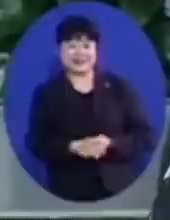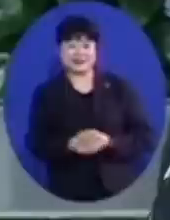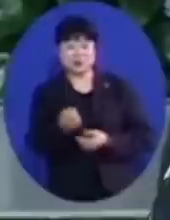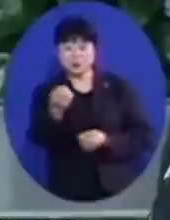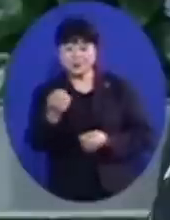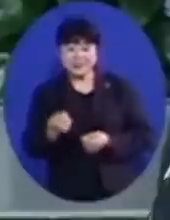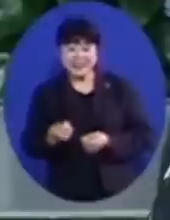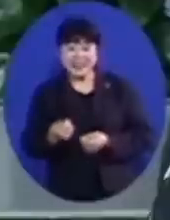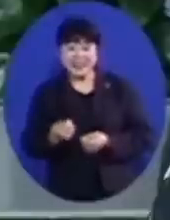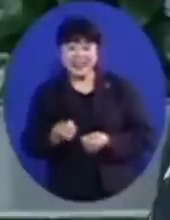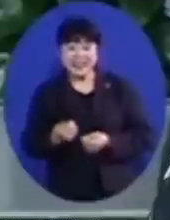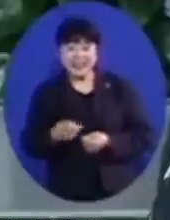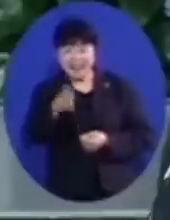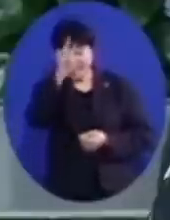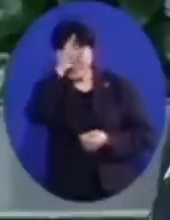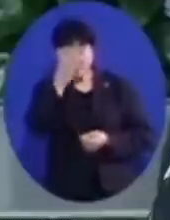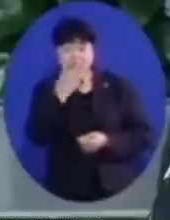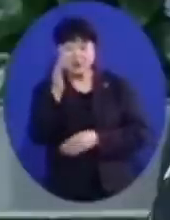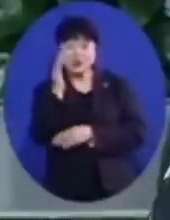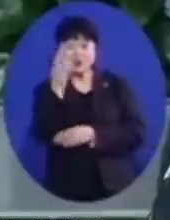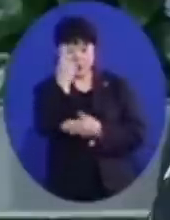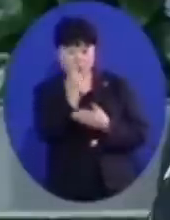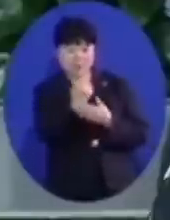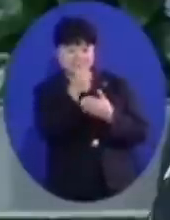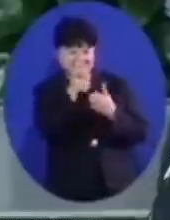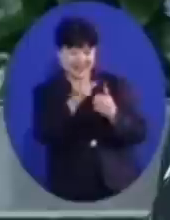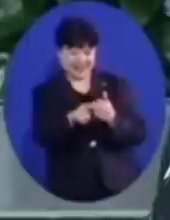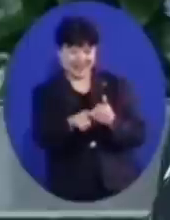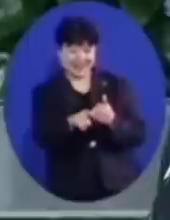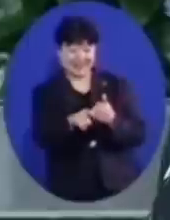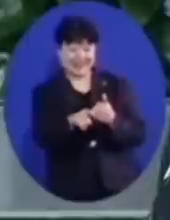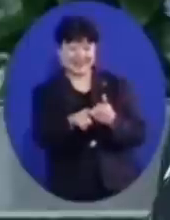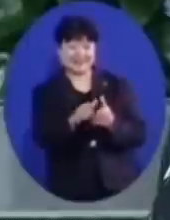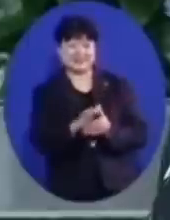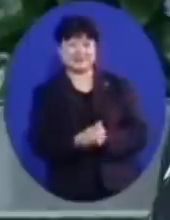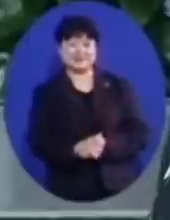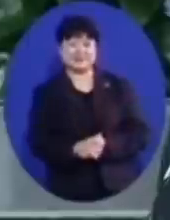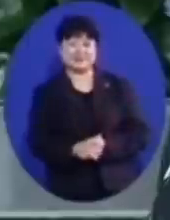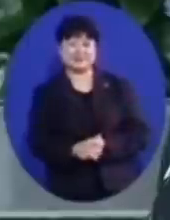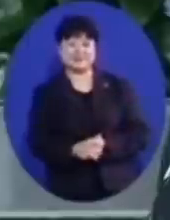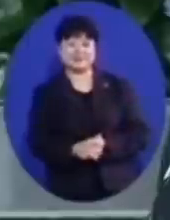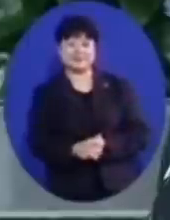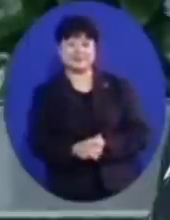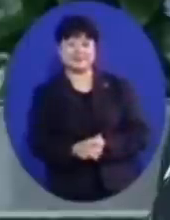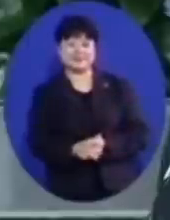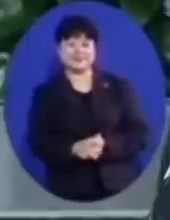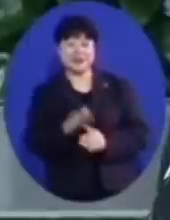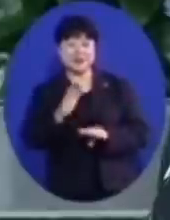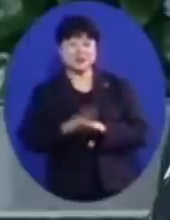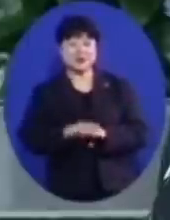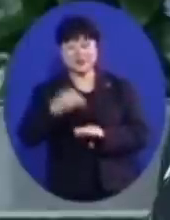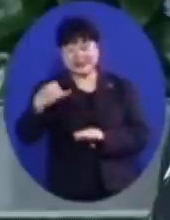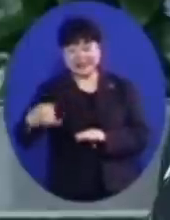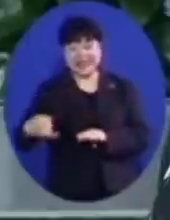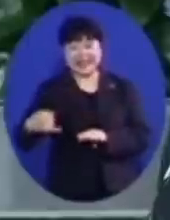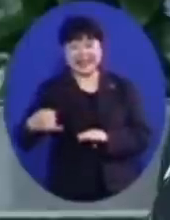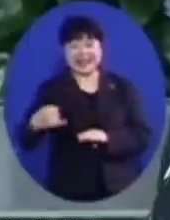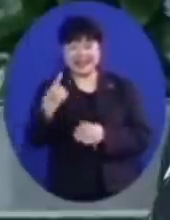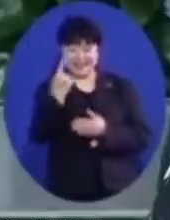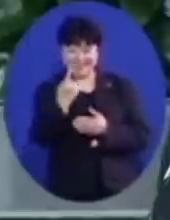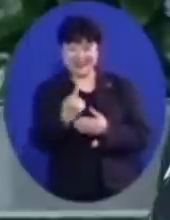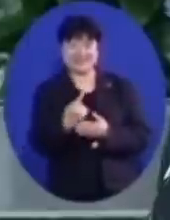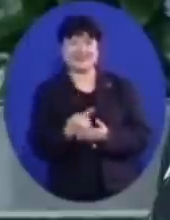조금 전에 내가 점심을 먹고 여기 설교하러 오려고 하는데 우리 손녀딸 승현이가 내게